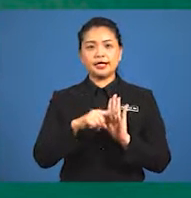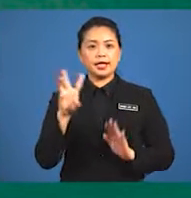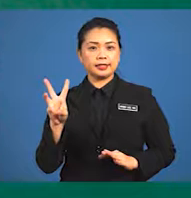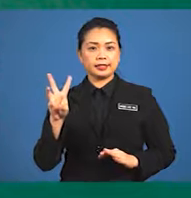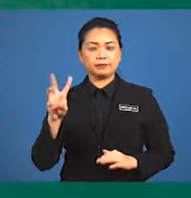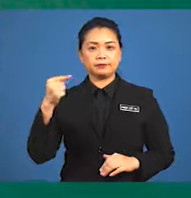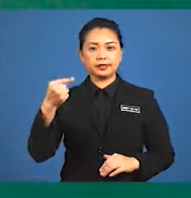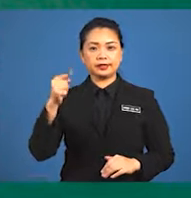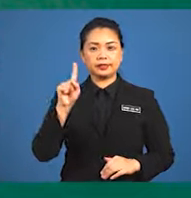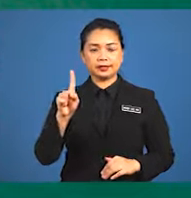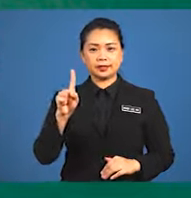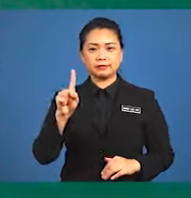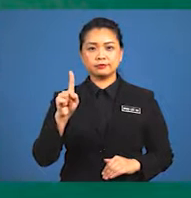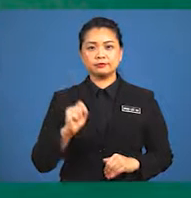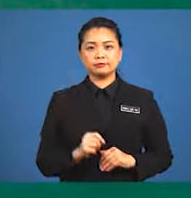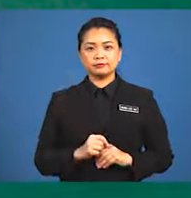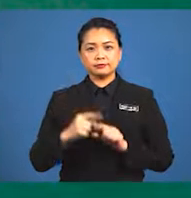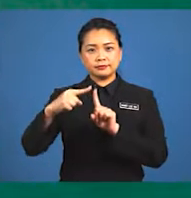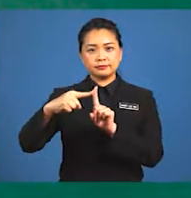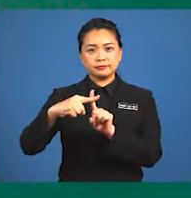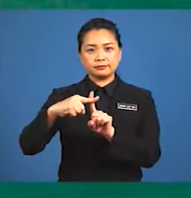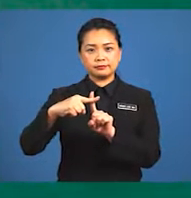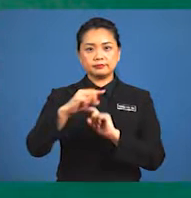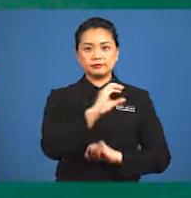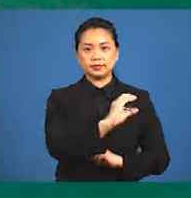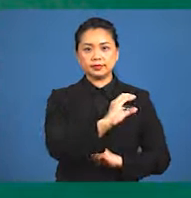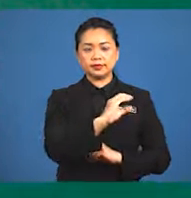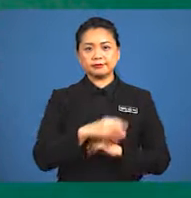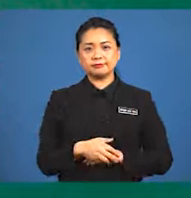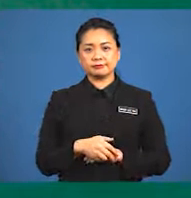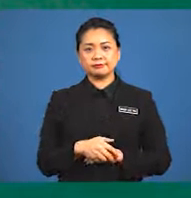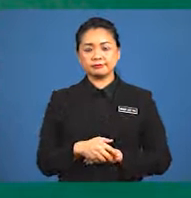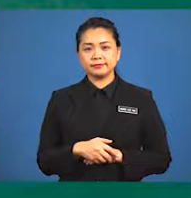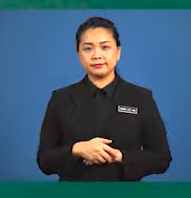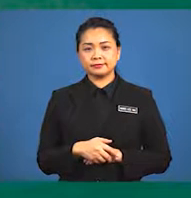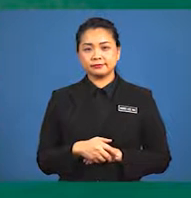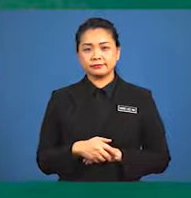6x kuasa negatif 1 tambah C.